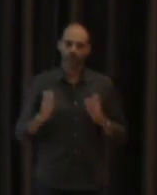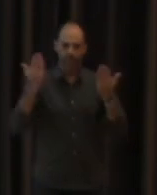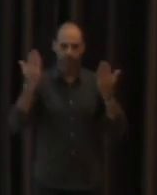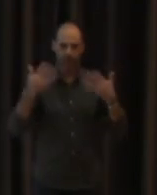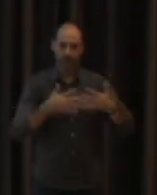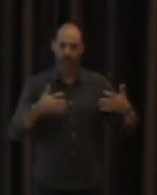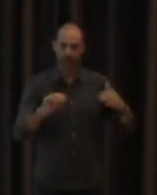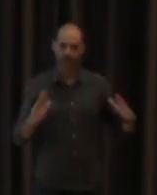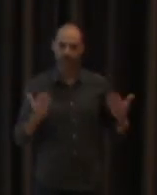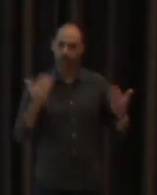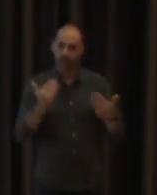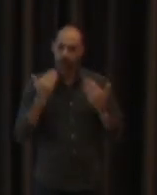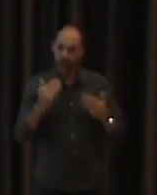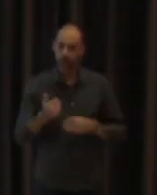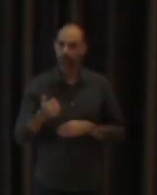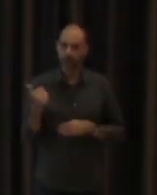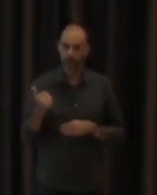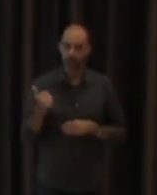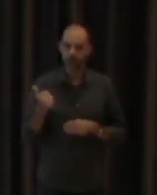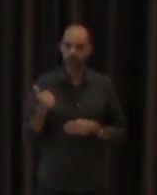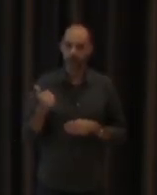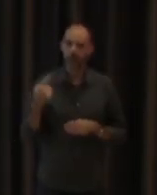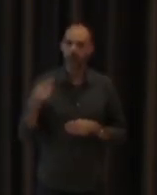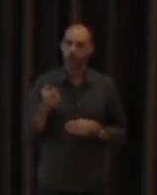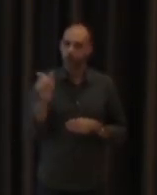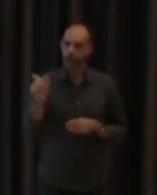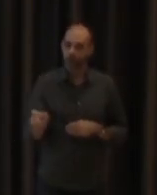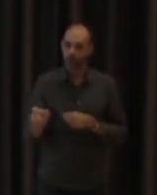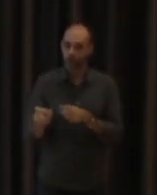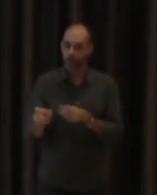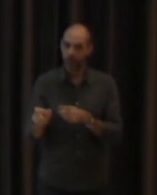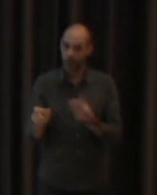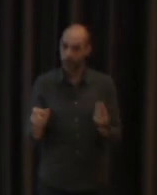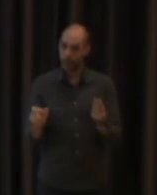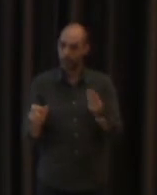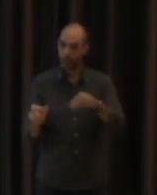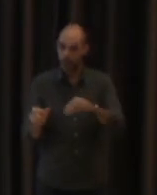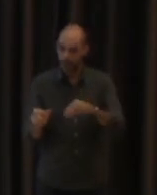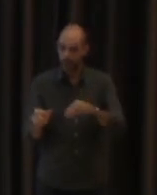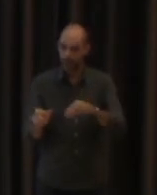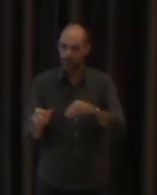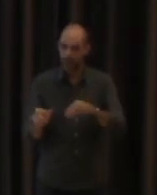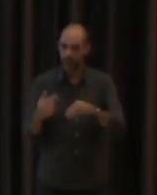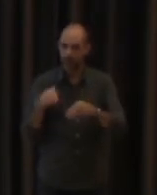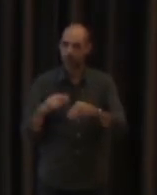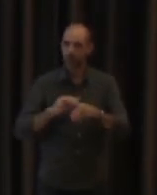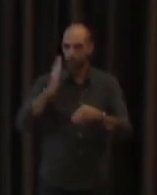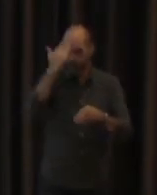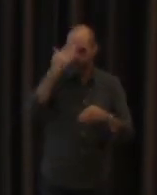la frase, en el sentit que ofereix un participant o uns participants més el que ve expressat pel